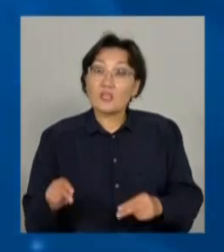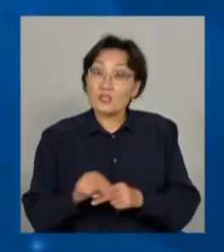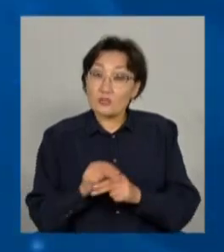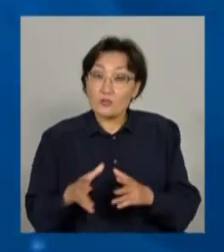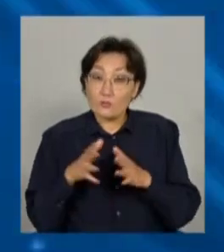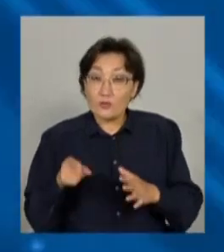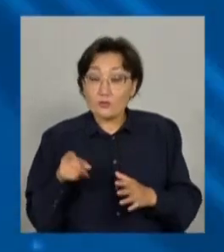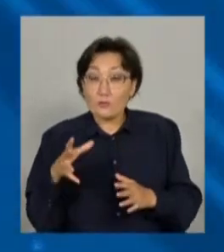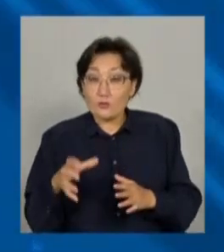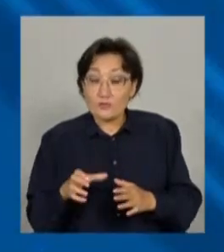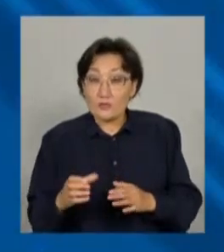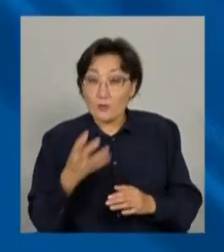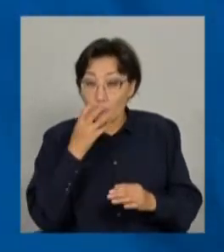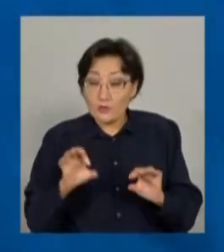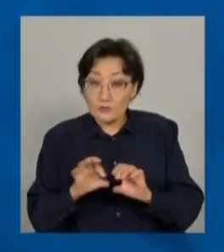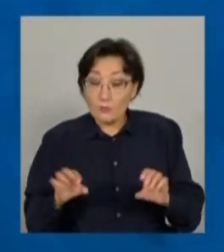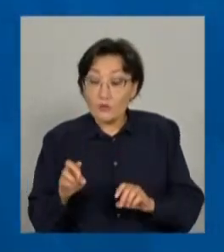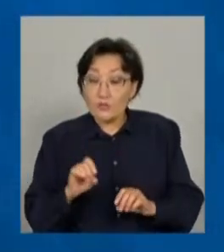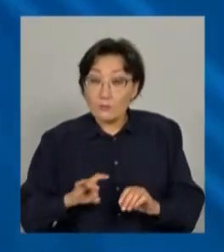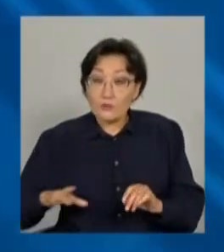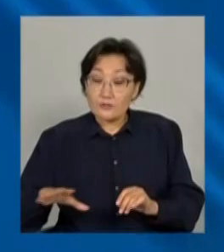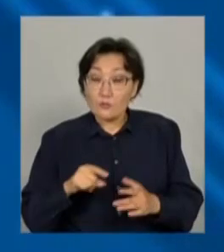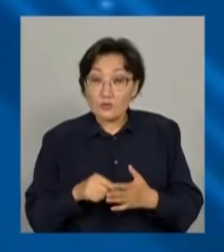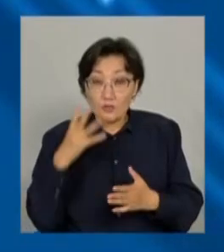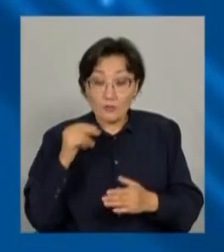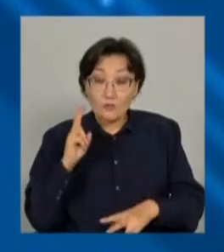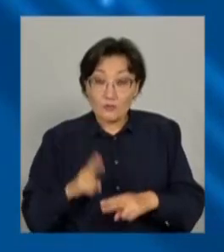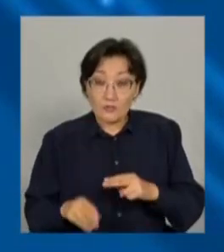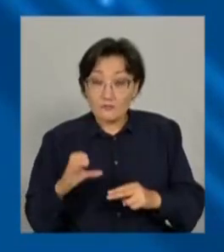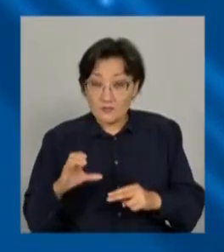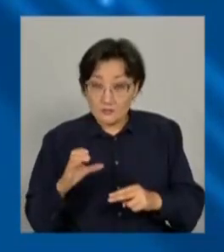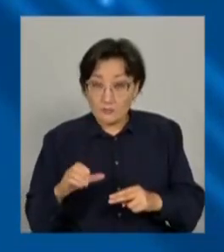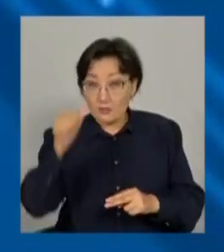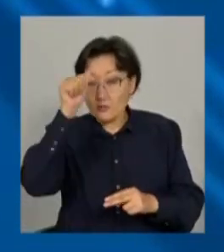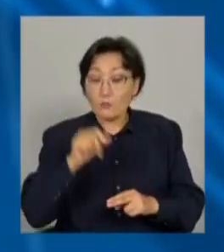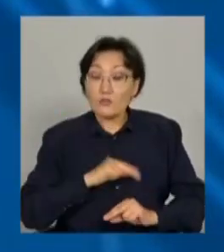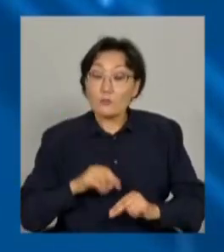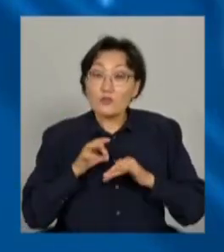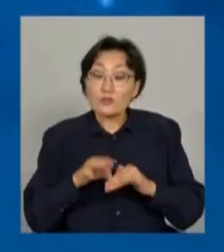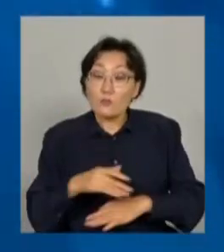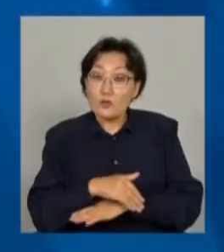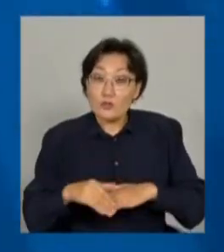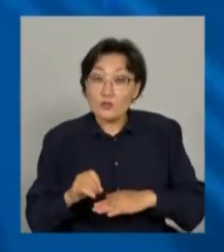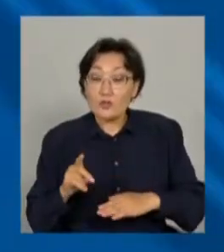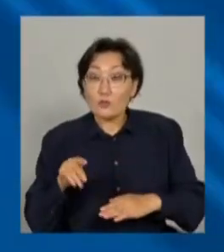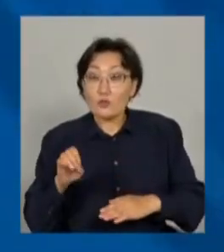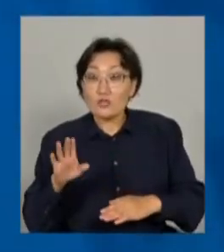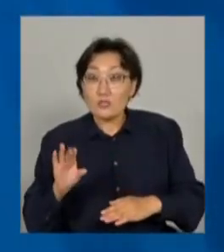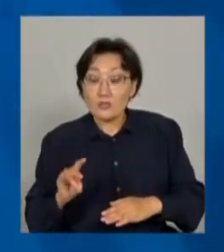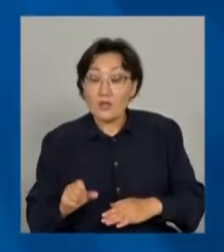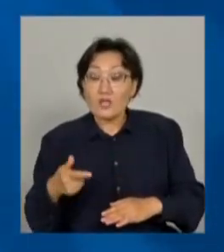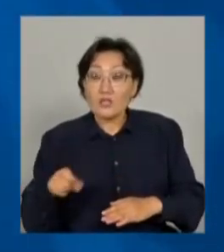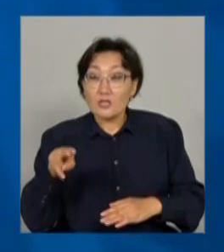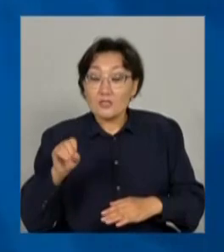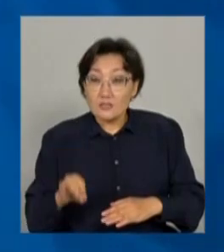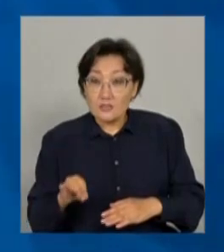Реконструкцию более 1,5 километров теплосетей в Бостандыкском районе Алматы завершат в сентябре. Работы ведутся на улицах Ергожина, Ганди,